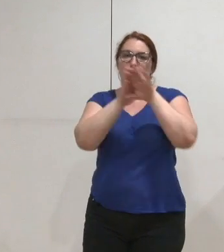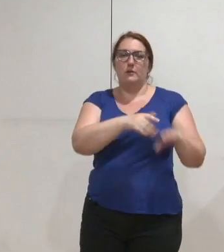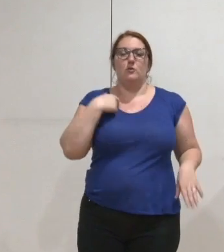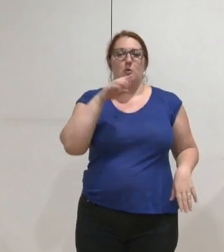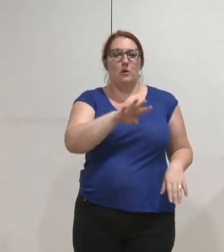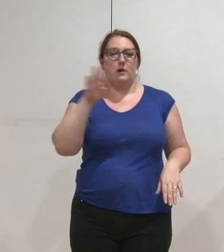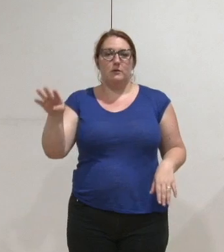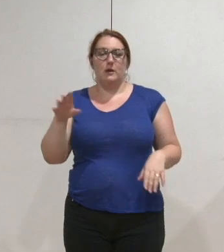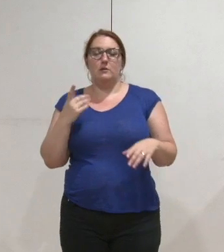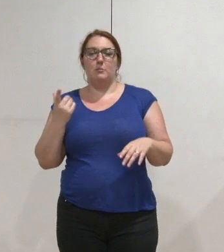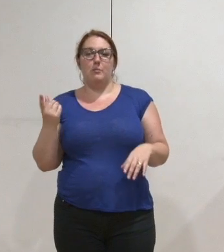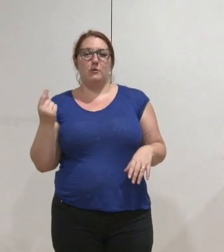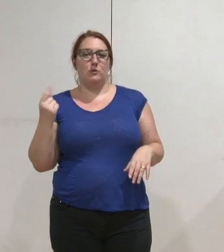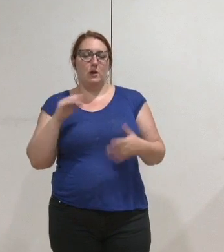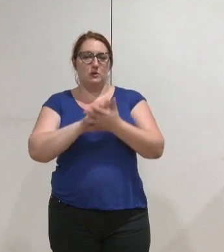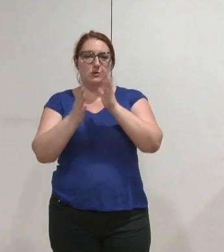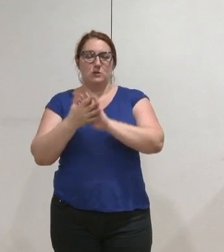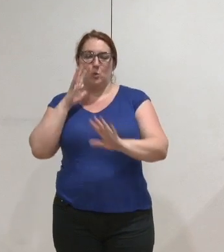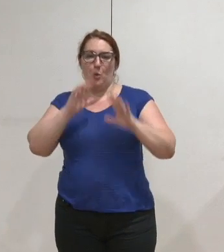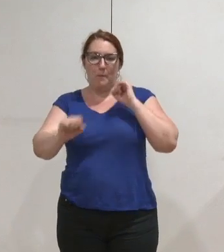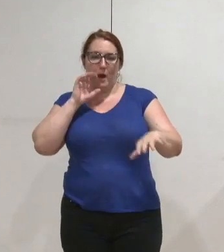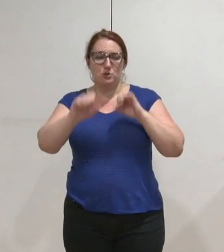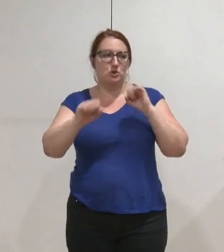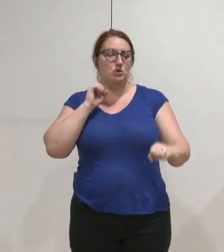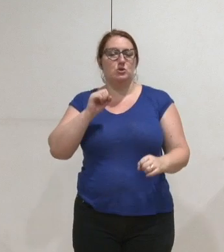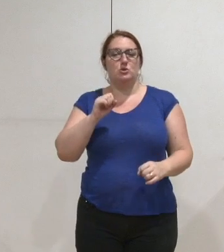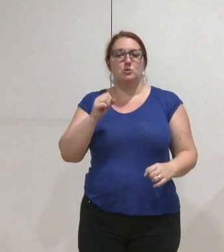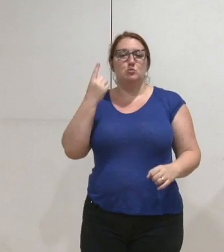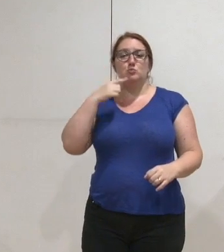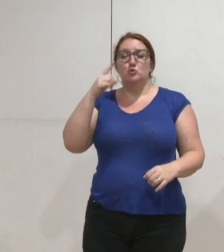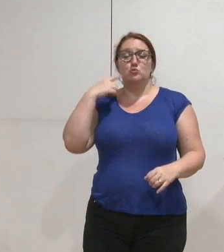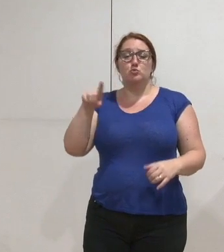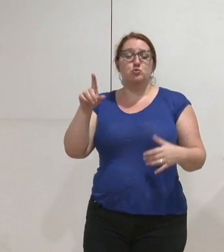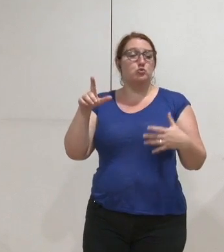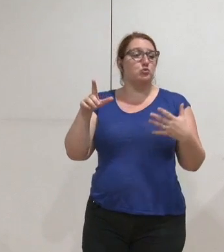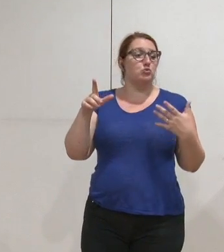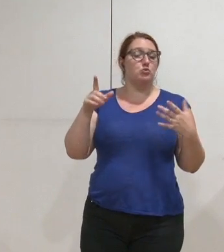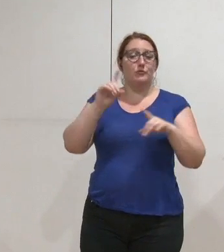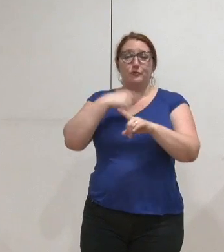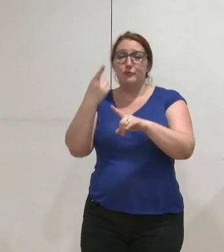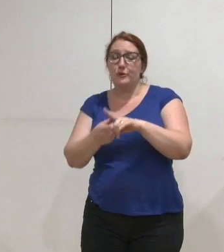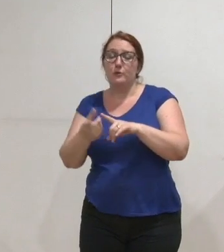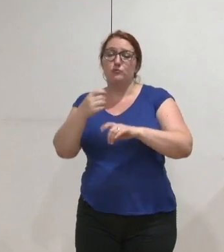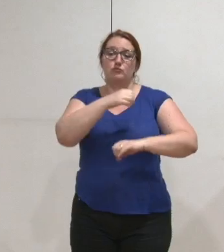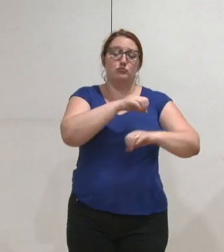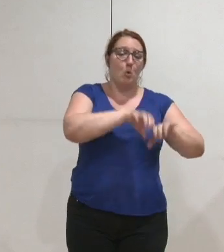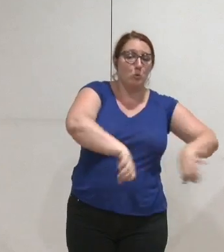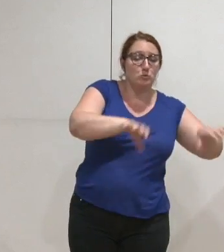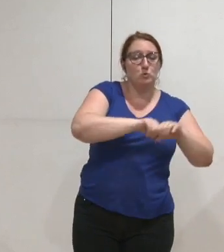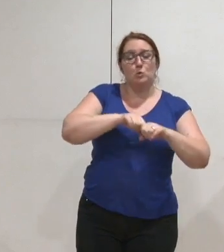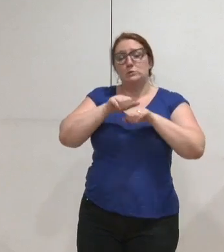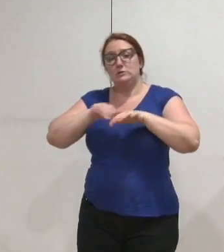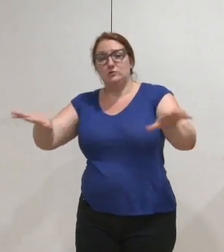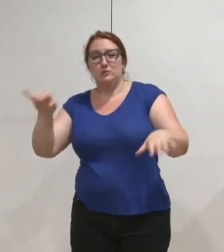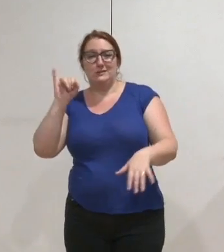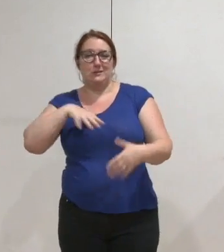44 c'est le partenariat avec l'association repérage pour des dispositifs de production et de diffusion de film qui ne prend pas part au vote